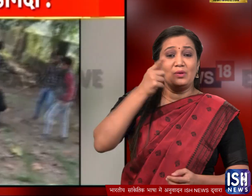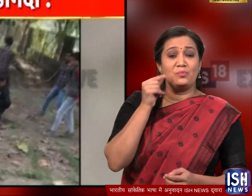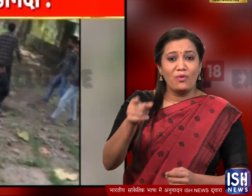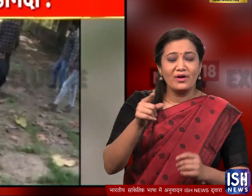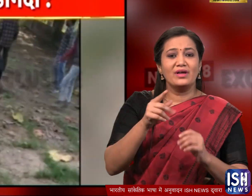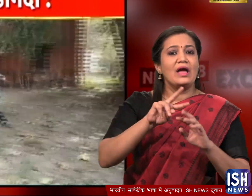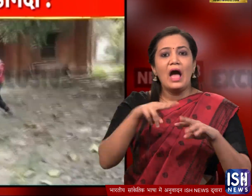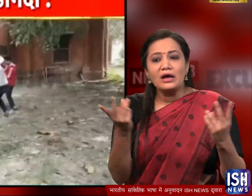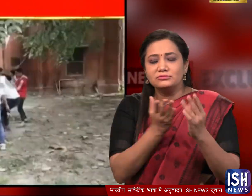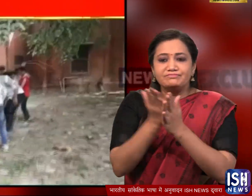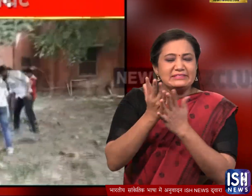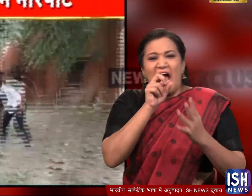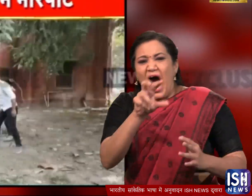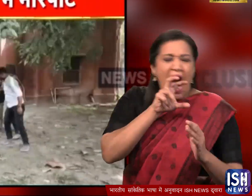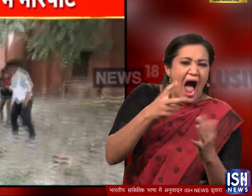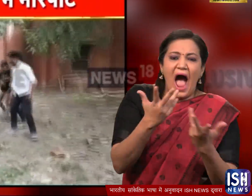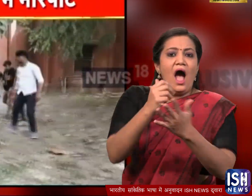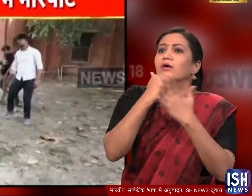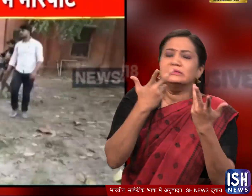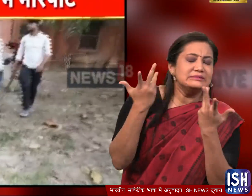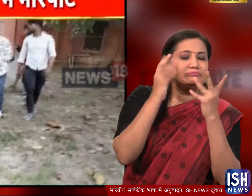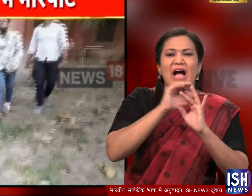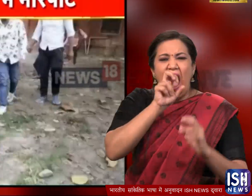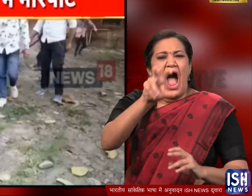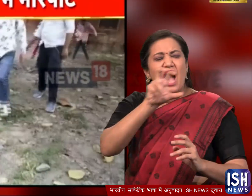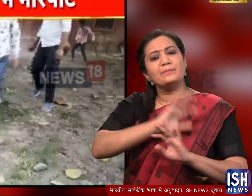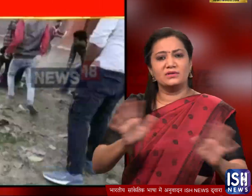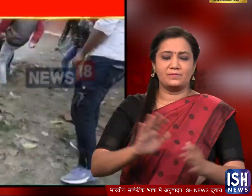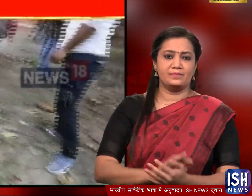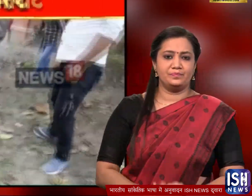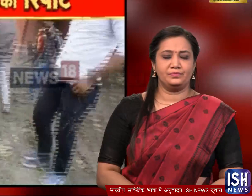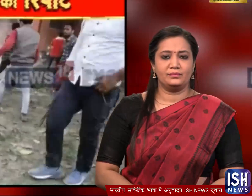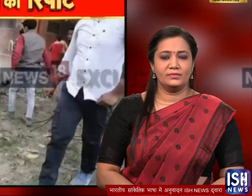इसके पास चीखने चिल्लाने के अलावा दूसरा कोई चारा नहीं बचा।